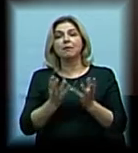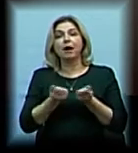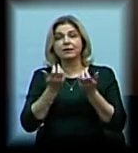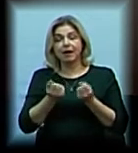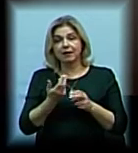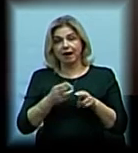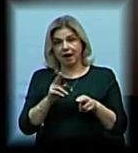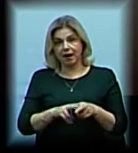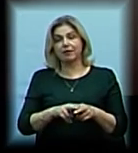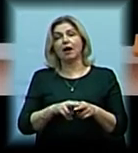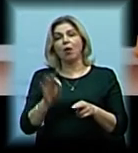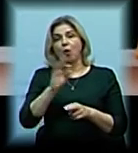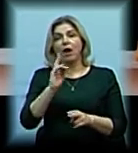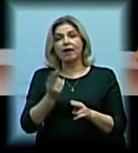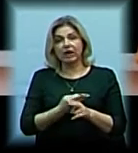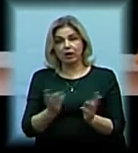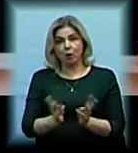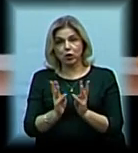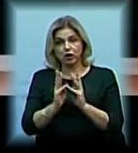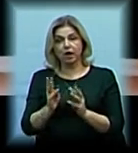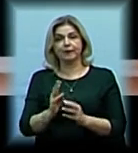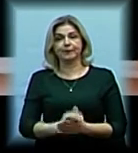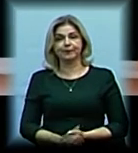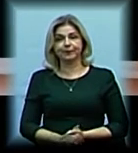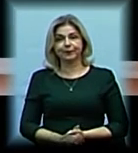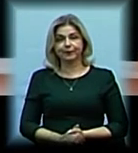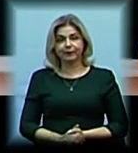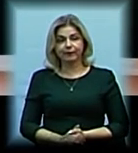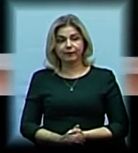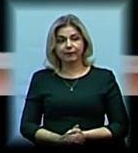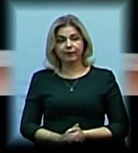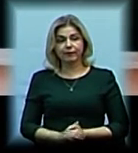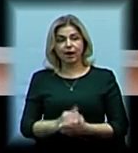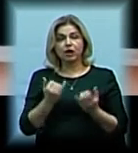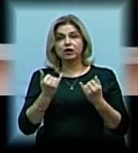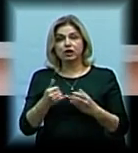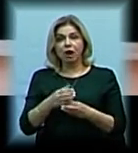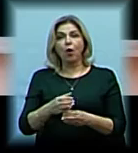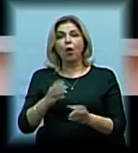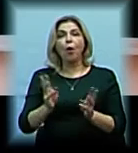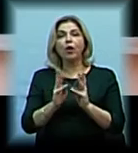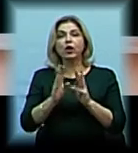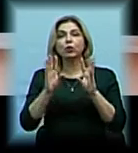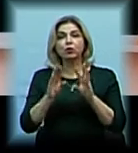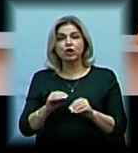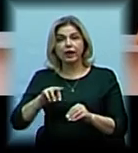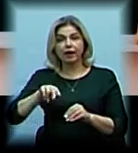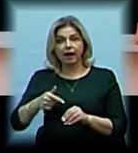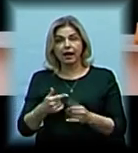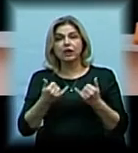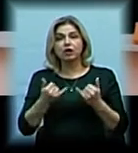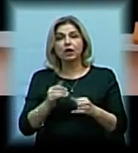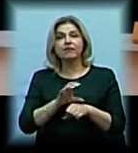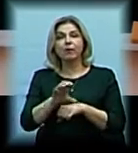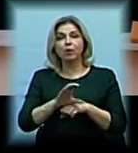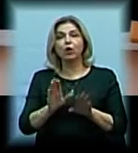ліквідацію. Увагу приділили і екстреним засобам гасіння вогню. Огнетушителі зараз производять тільки